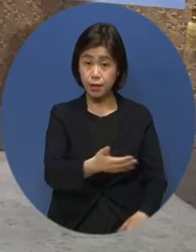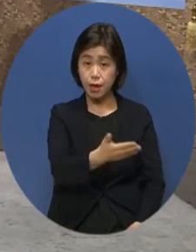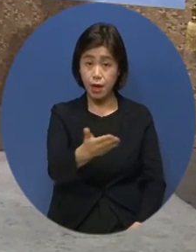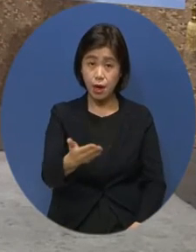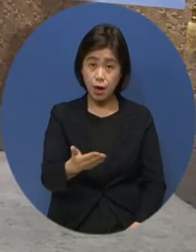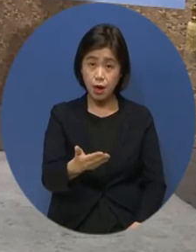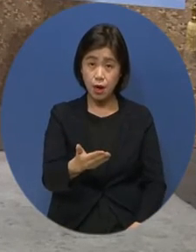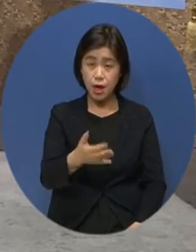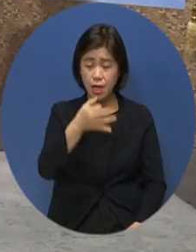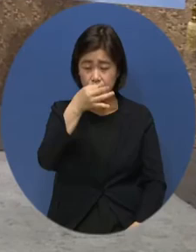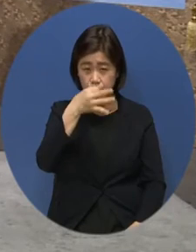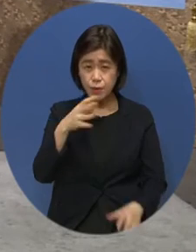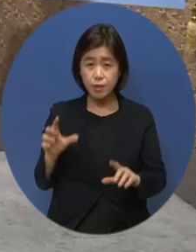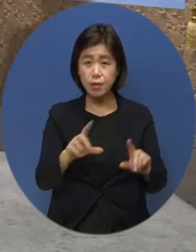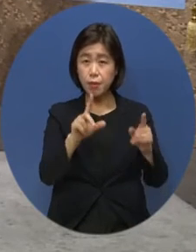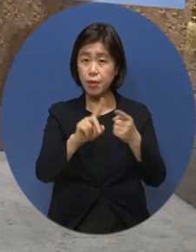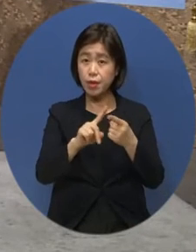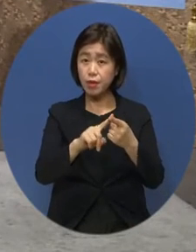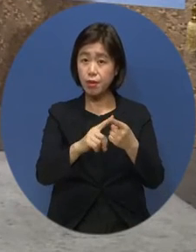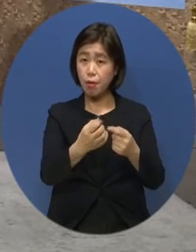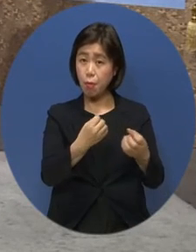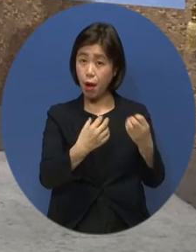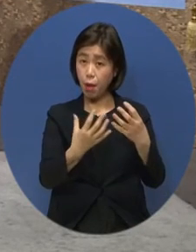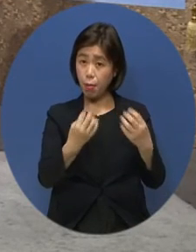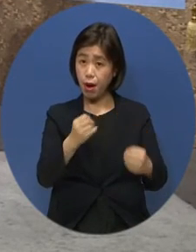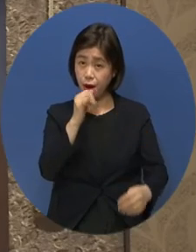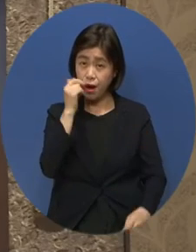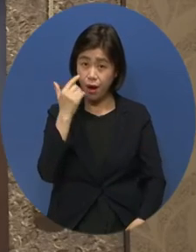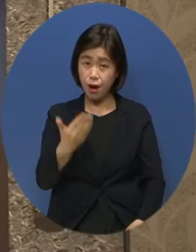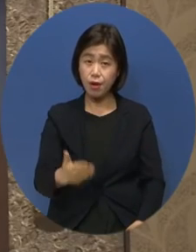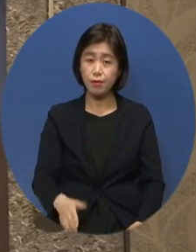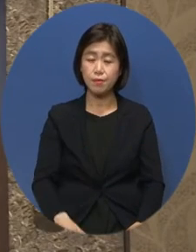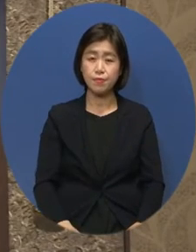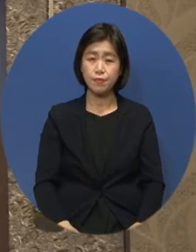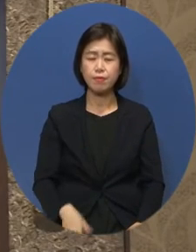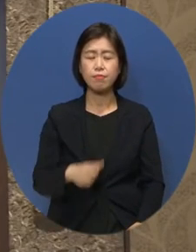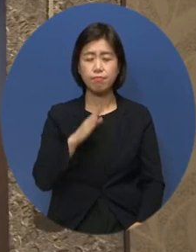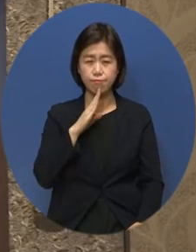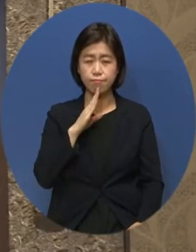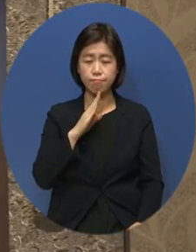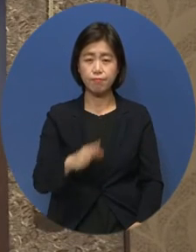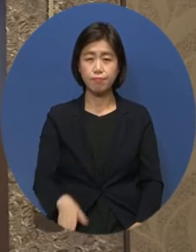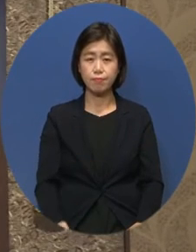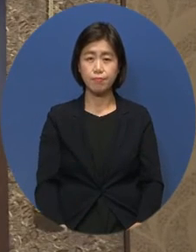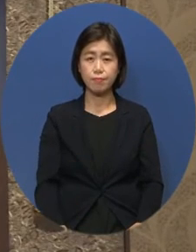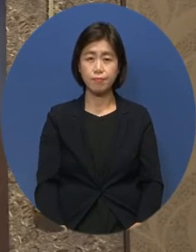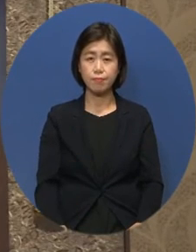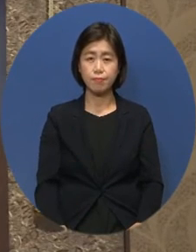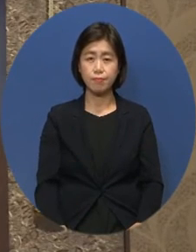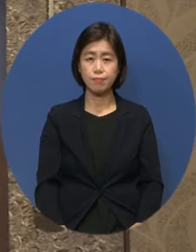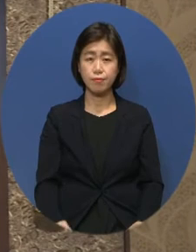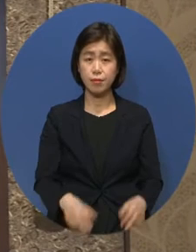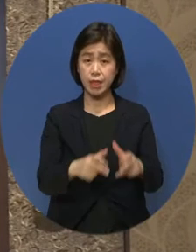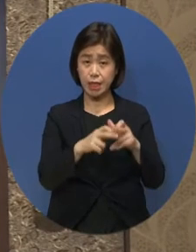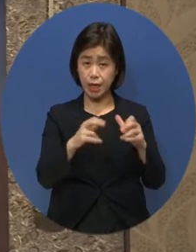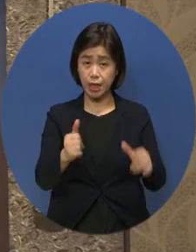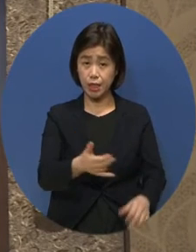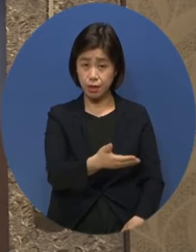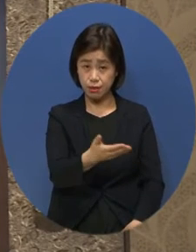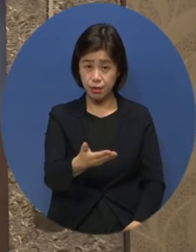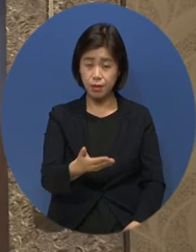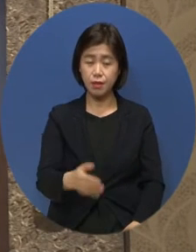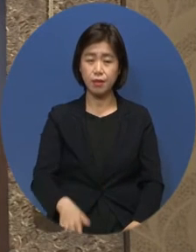호소를 하실 4 아무래도 그렇죠 아 2분들이 어